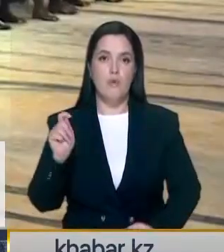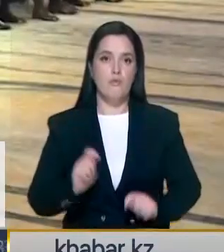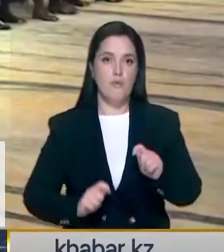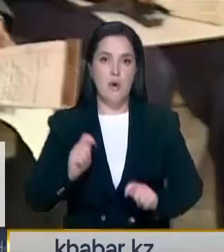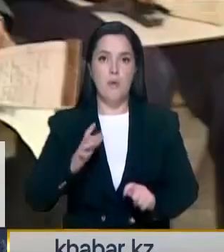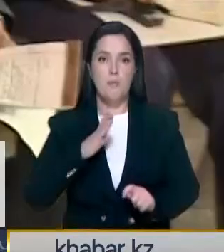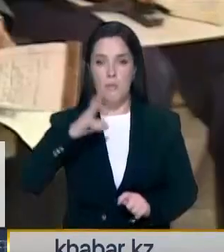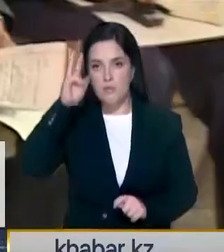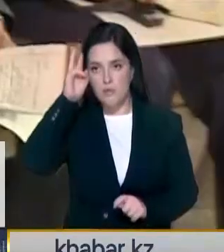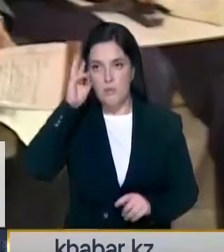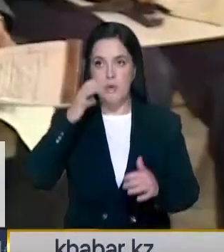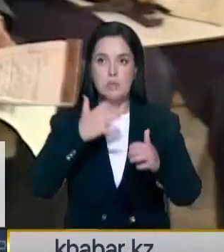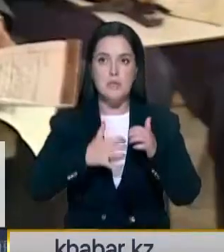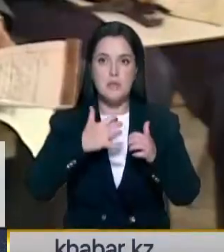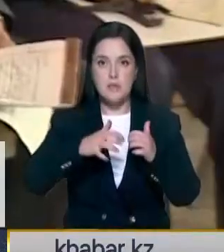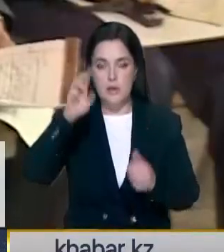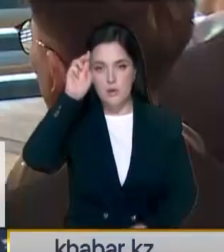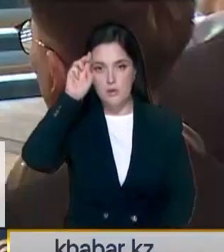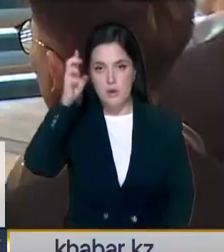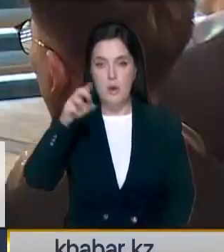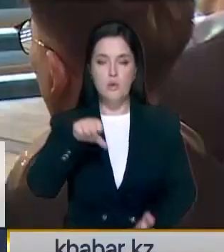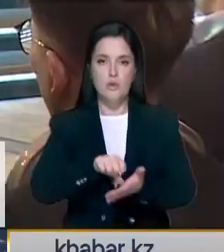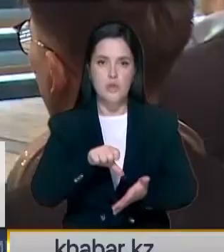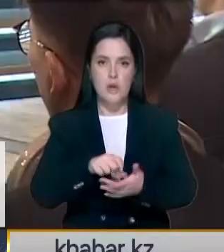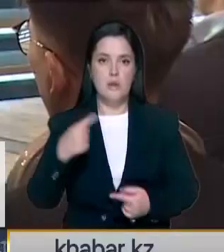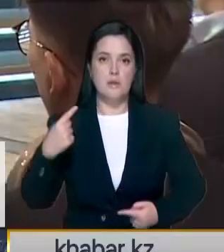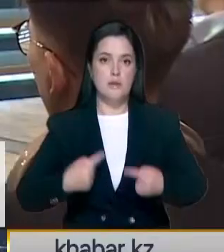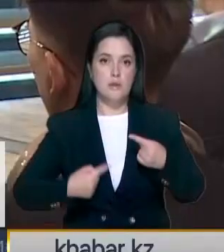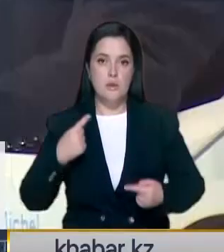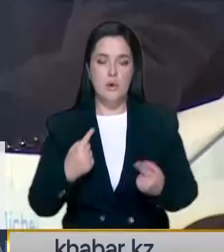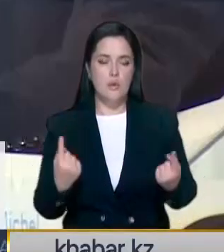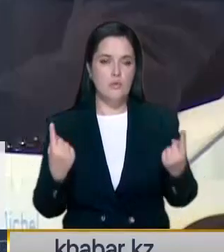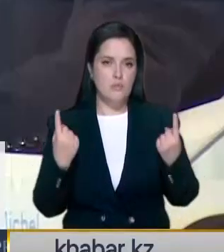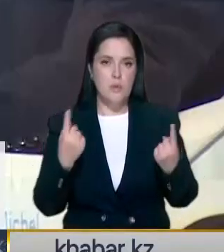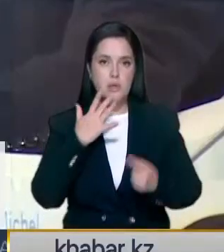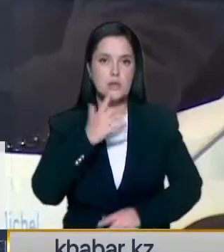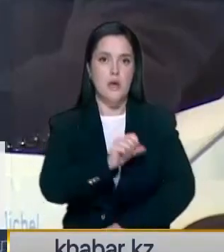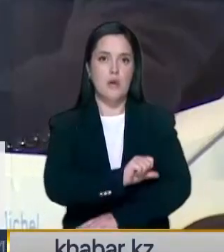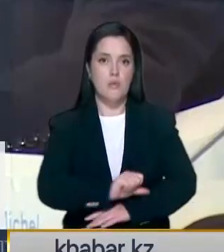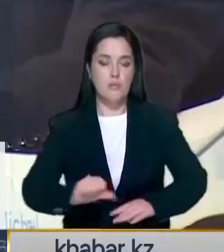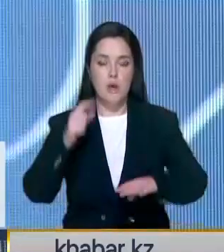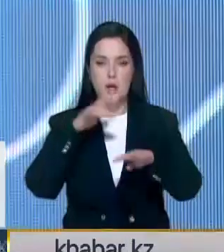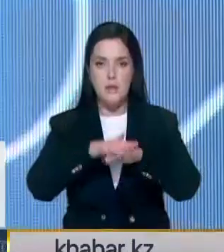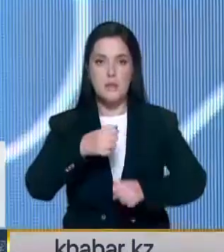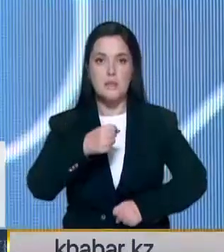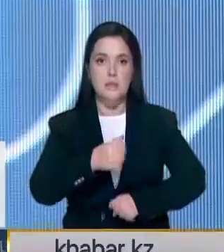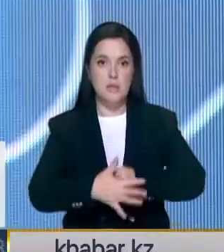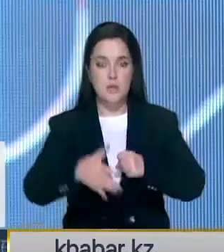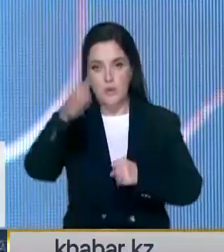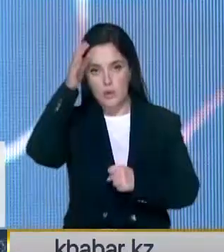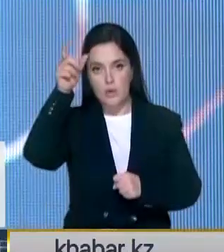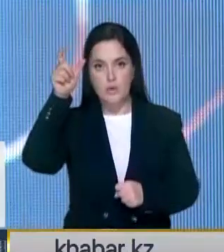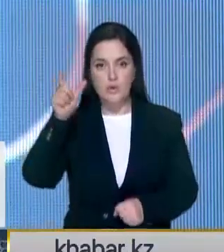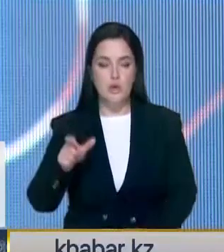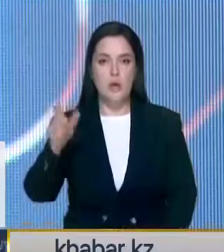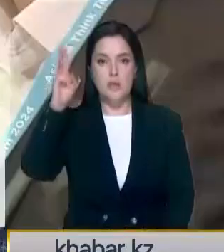основам дипломатии средних держав. Участники дискуссии, среди которых руководители ведущих зарубежных и казахстанских аналитических центров, исследователи, эксперты и